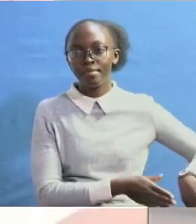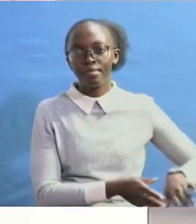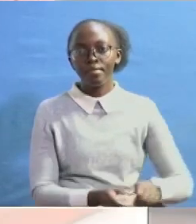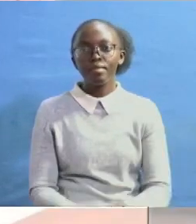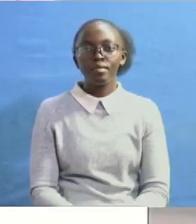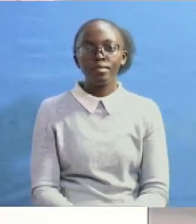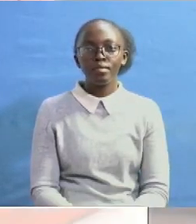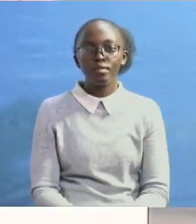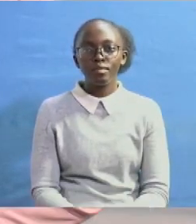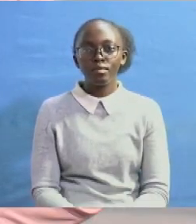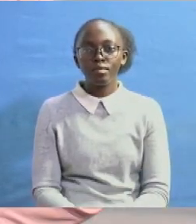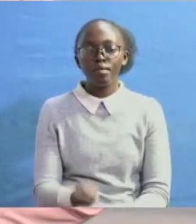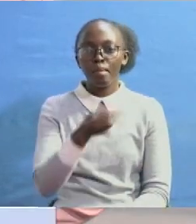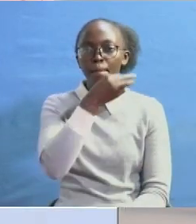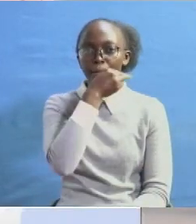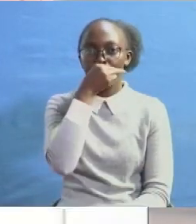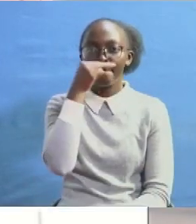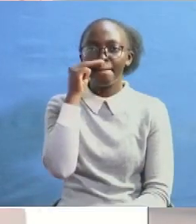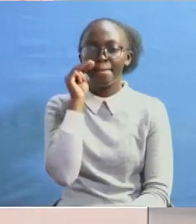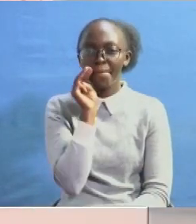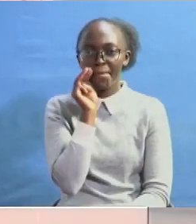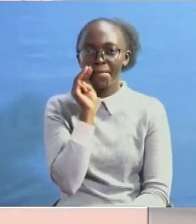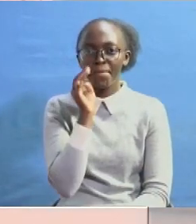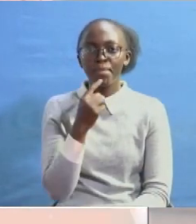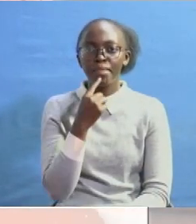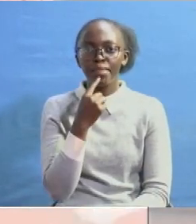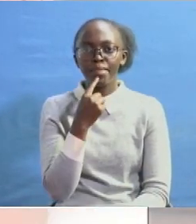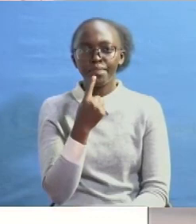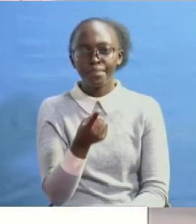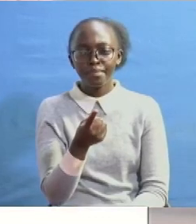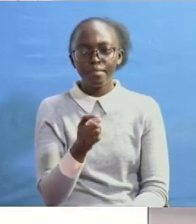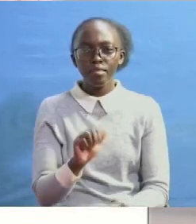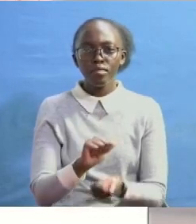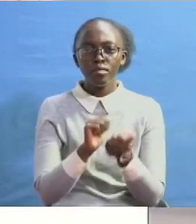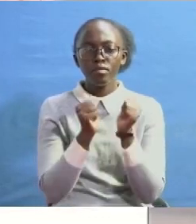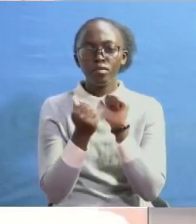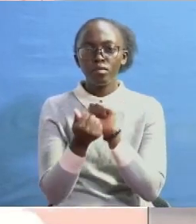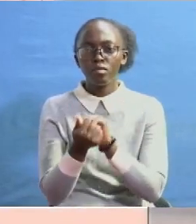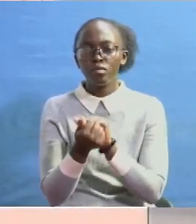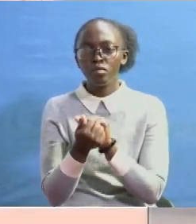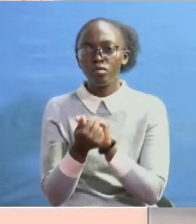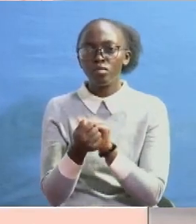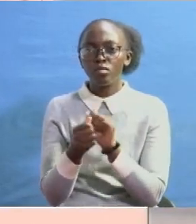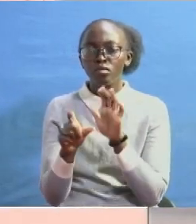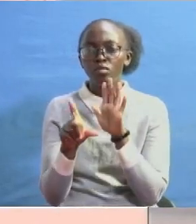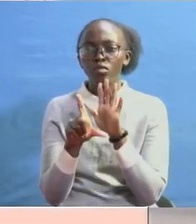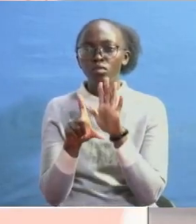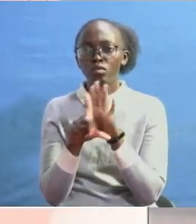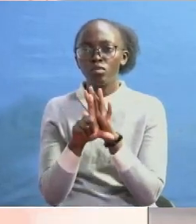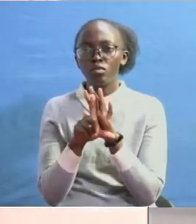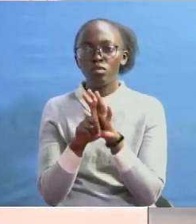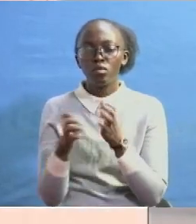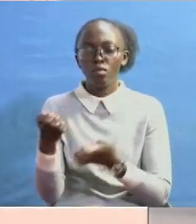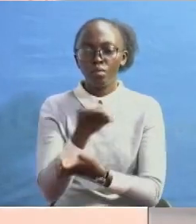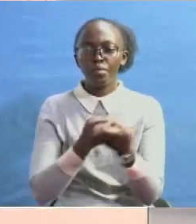mtazamaji, Waziri Mkuu Musalia Mudavadi amesisitiza umuhimu wa marekebisho ya haraka ya kisheria ili kukuza ustawi wa kiuchumi